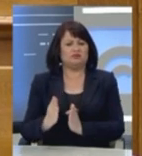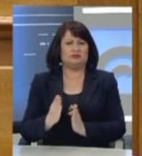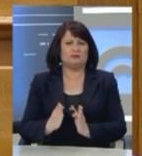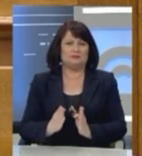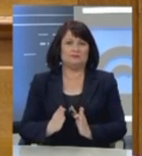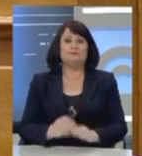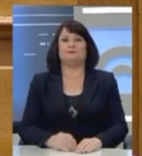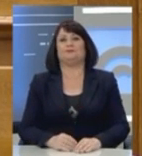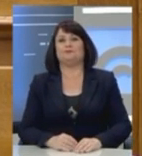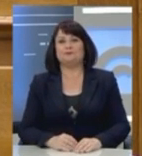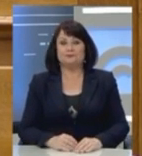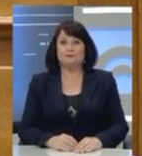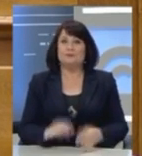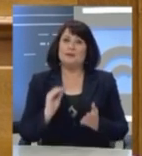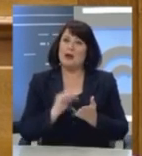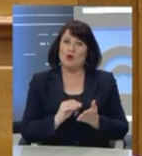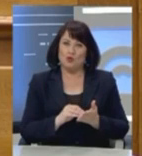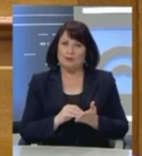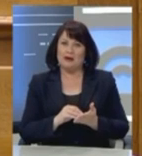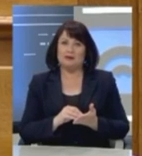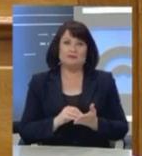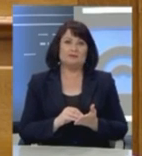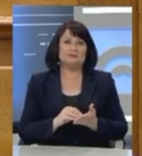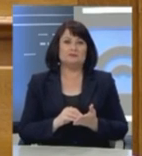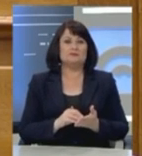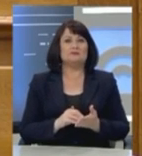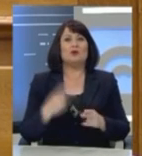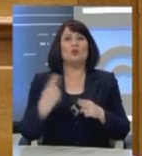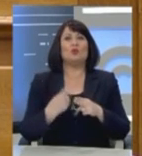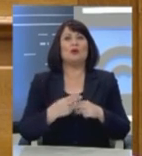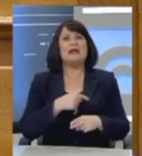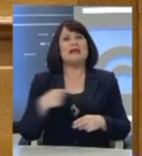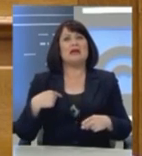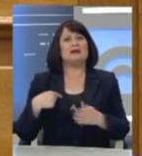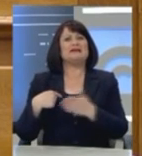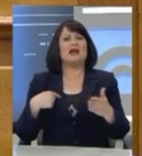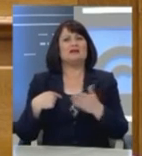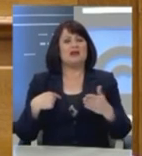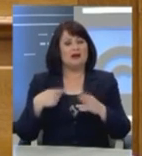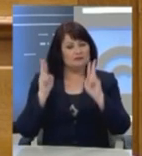αυτό αναγνωρίστηκε ακόμα και από ηγετικά στελέχη της αριστεράς ως άνθρωπος